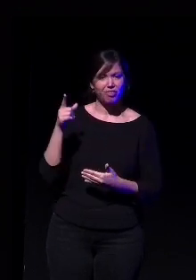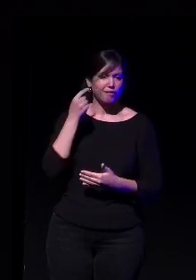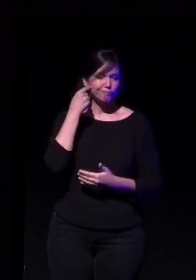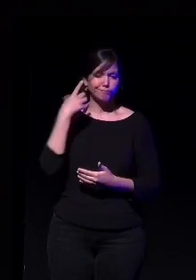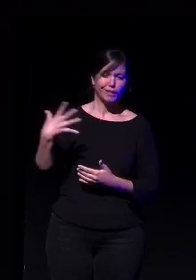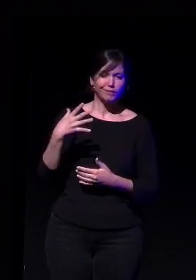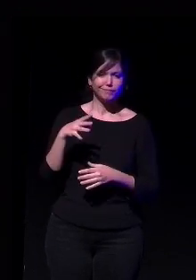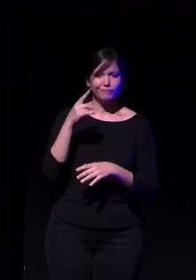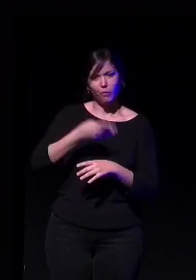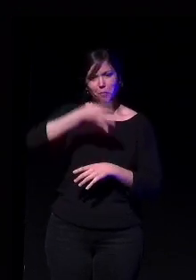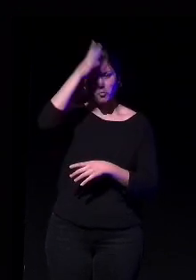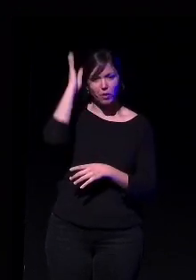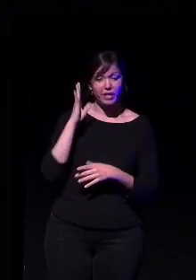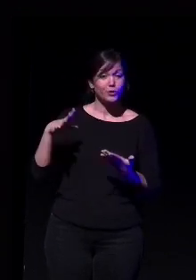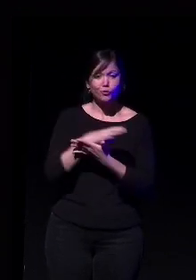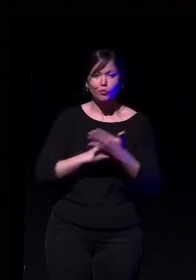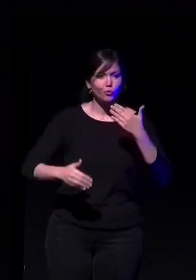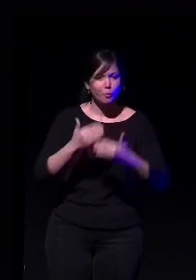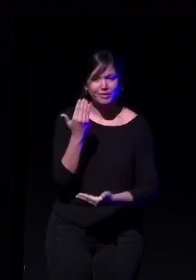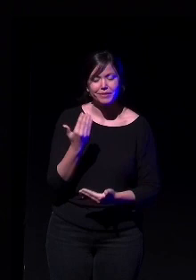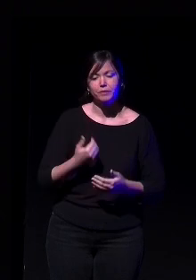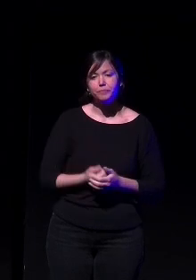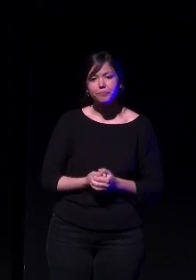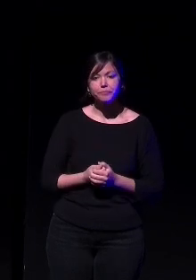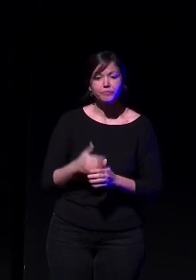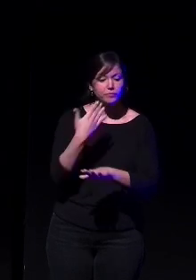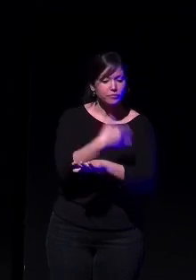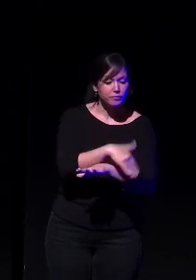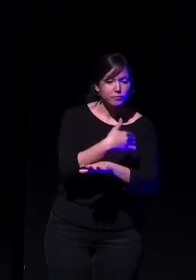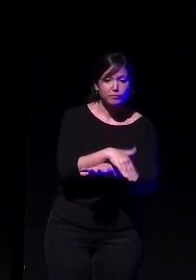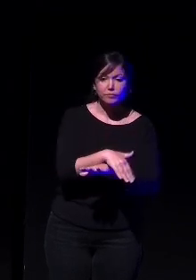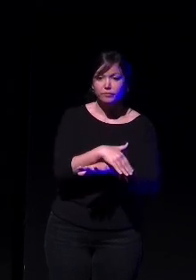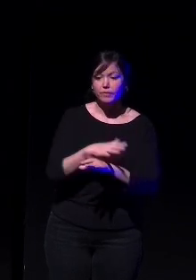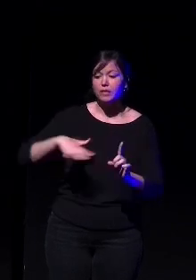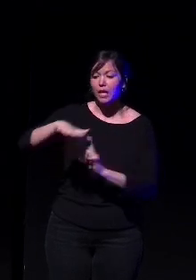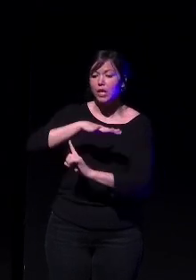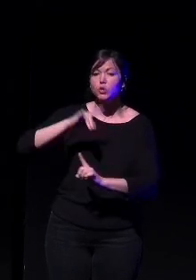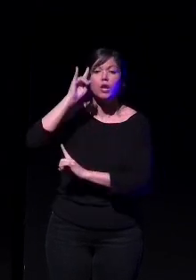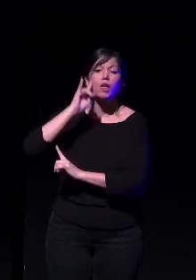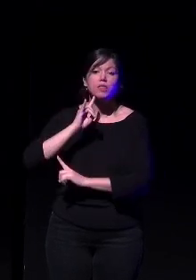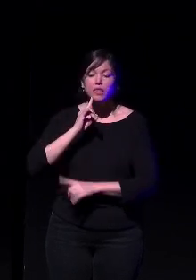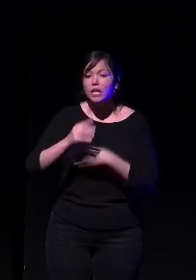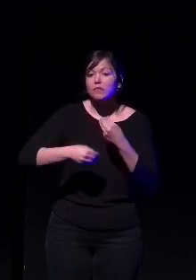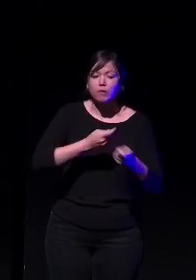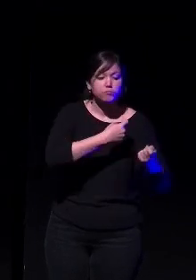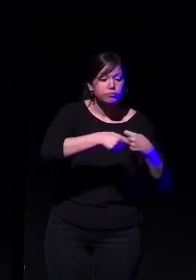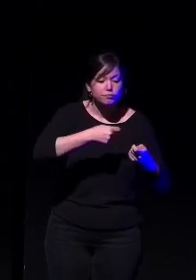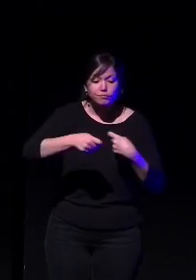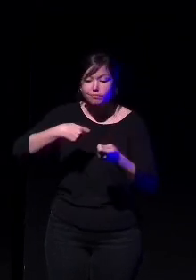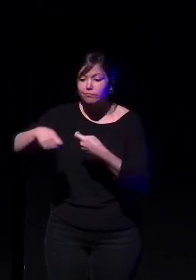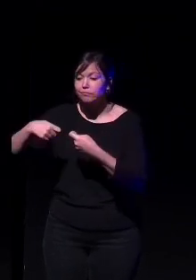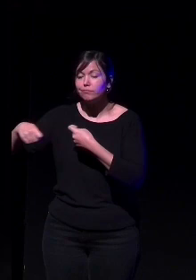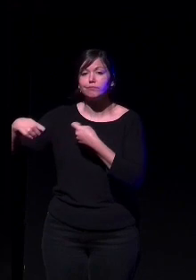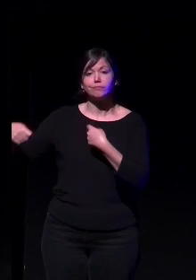empordanès, el lloc on tot va començar. Els carrers de vianants del nucli antic constitueixen un gran centre comercial a l'aire